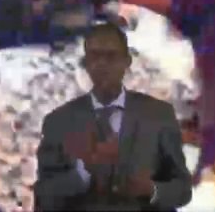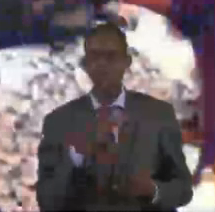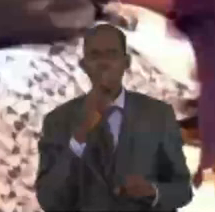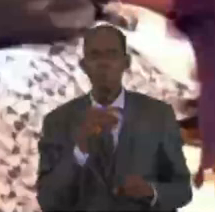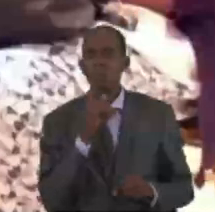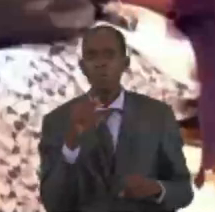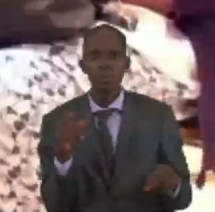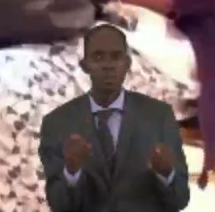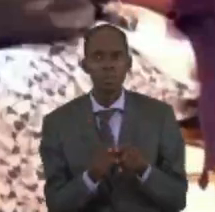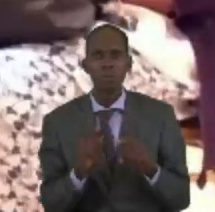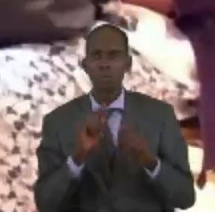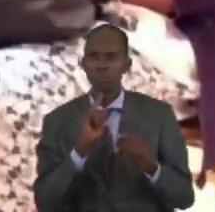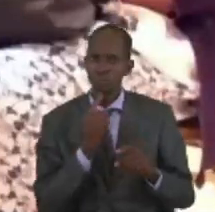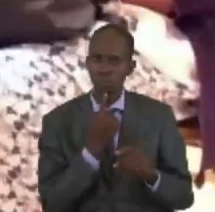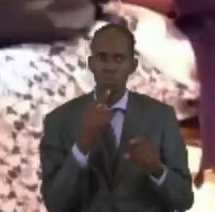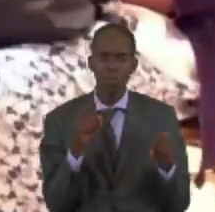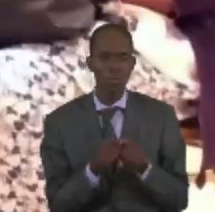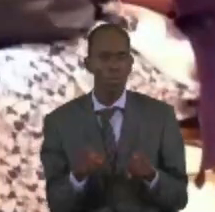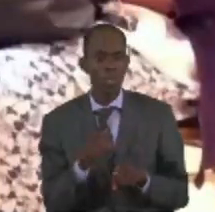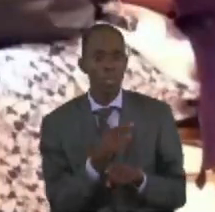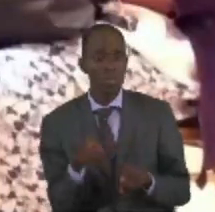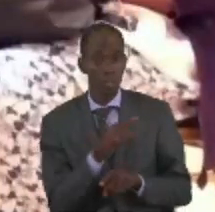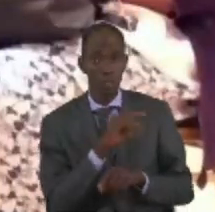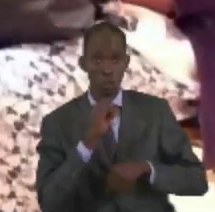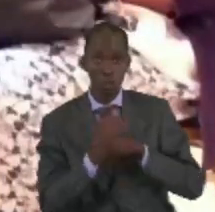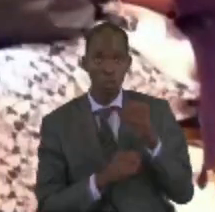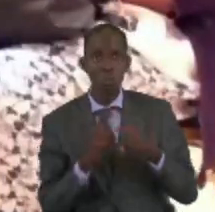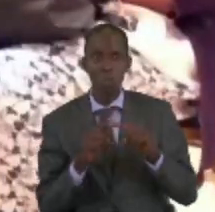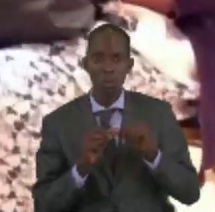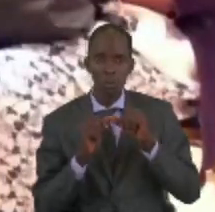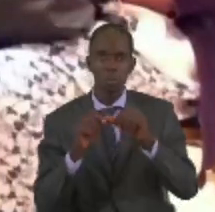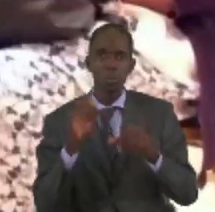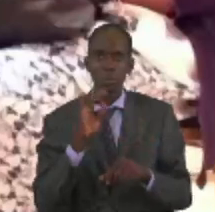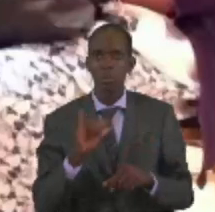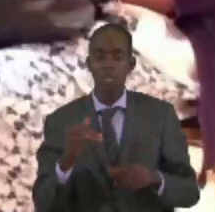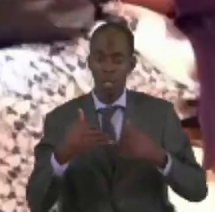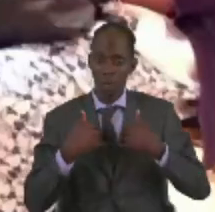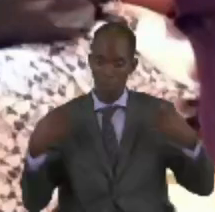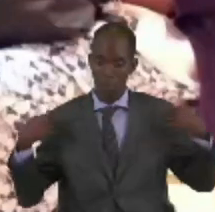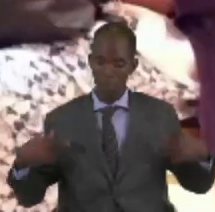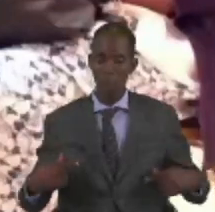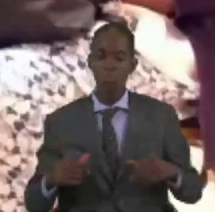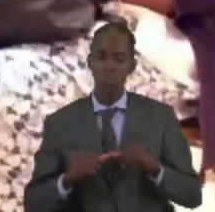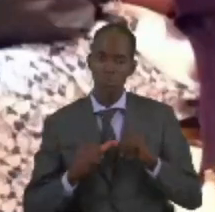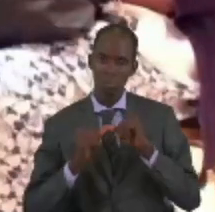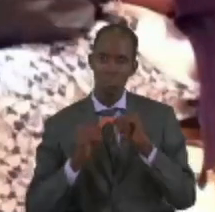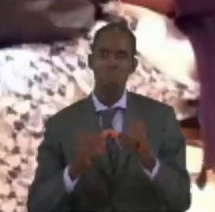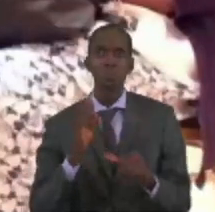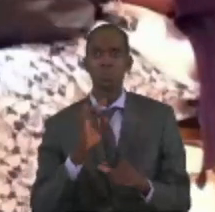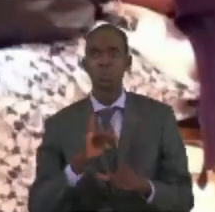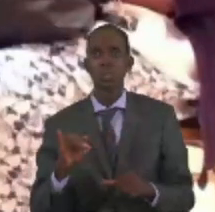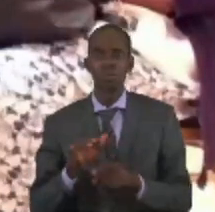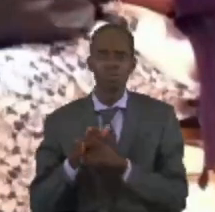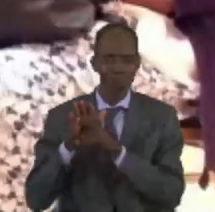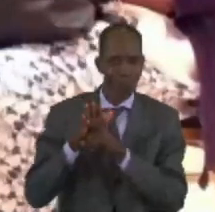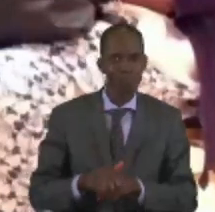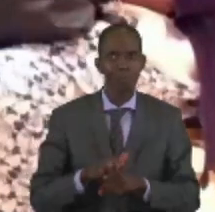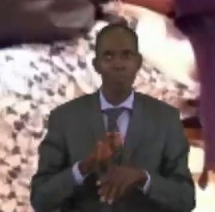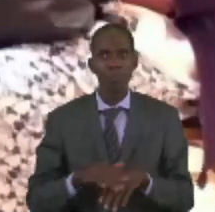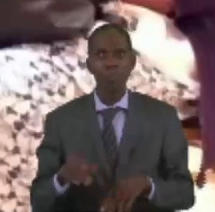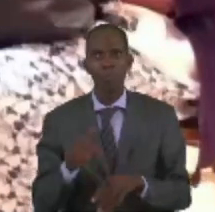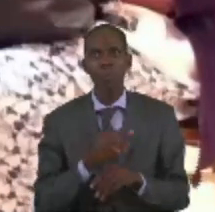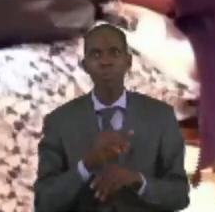cependant, est-ce que nous sommes consacrés comme eux? Ils ont souffert, ils continuent de prêcher. Ils ont éprouvé des douleurs, ils continuent de prêcher.